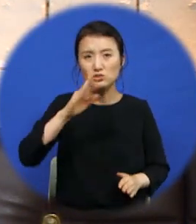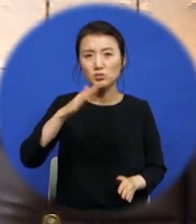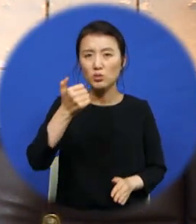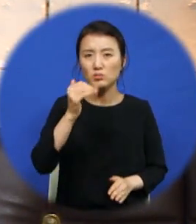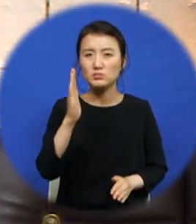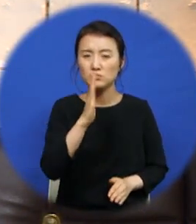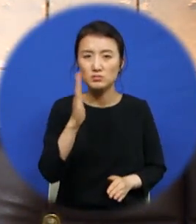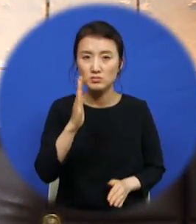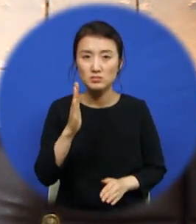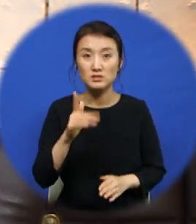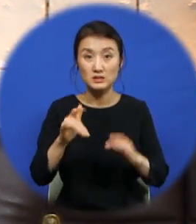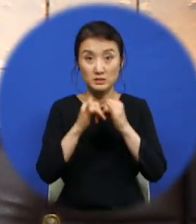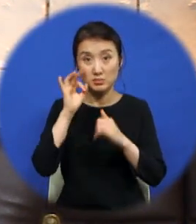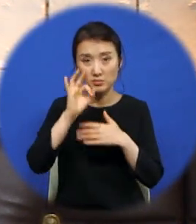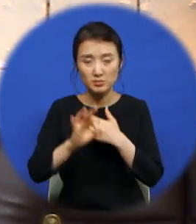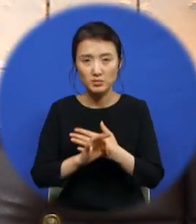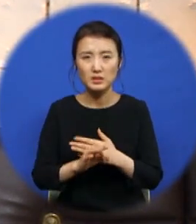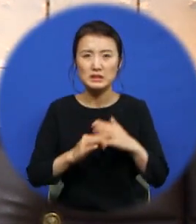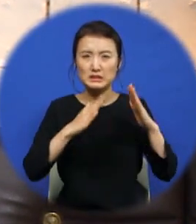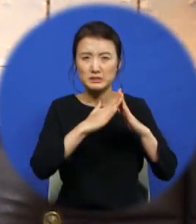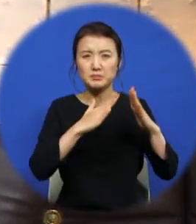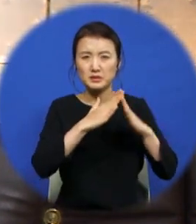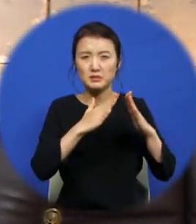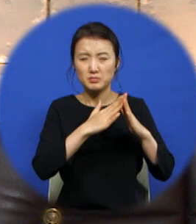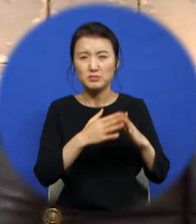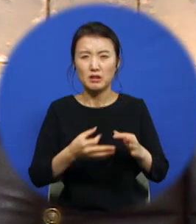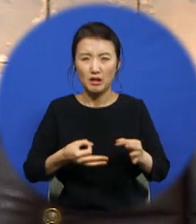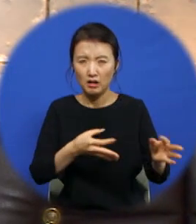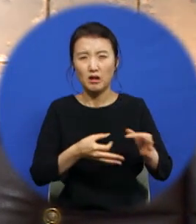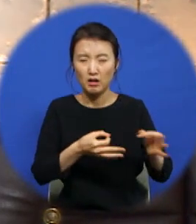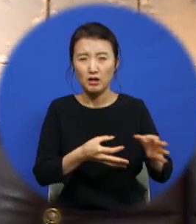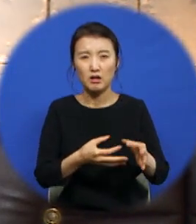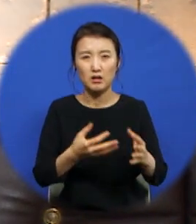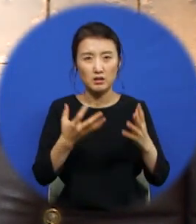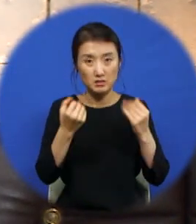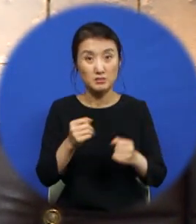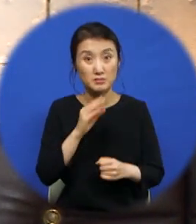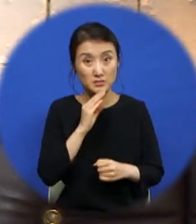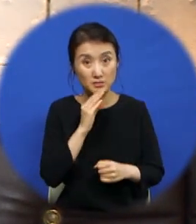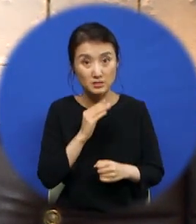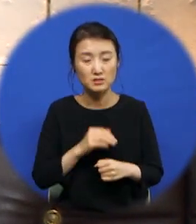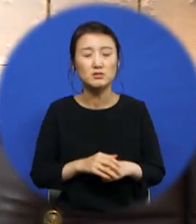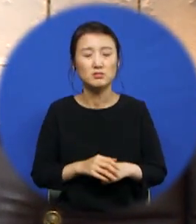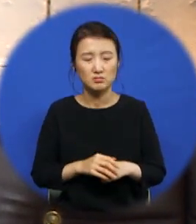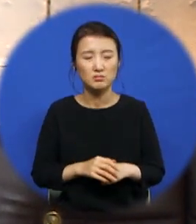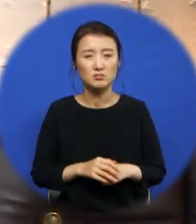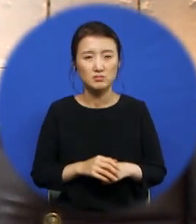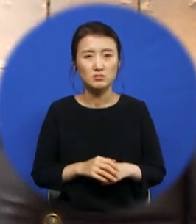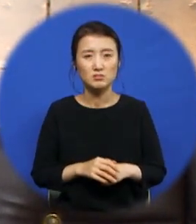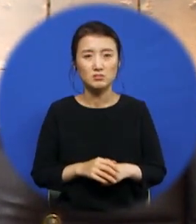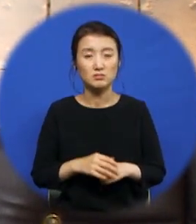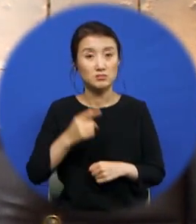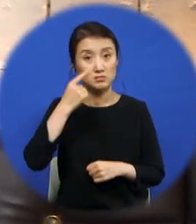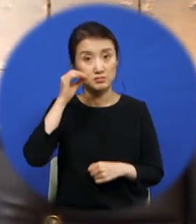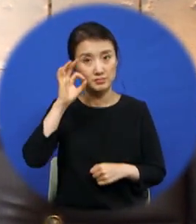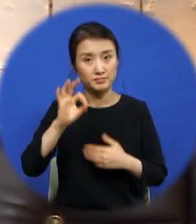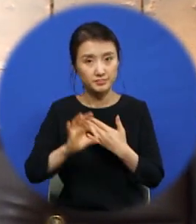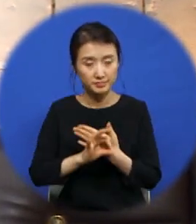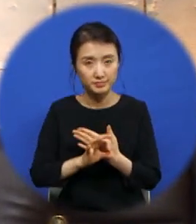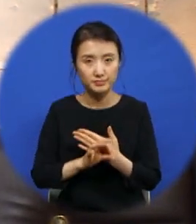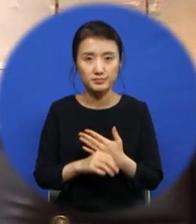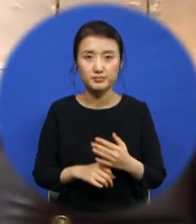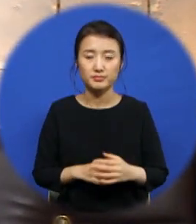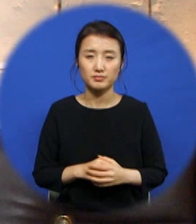많이 모여 있죠 그렇죠 그게 이제 부동산 가격이 앞으로 많이 안 들어가야 될 건데 이제 일본에는 참